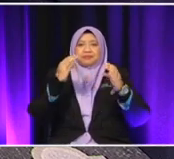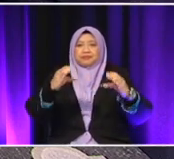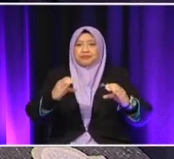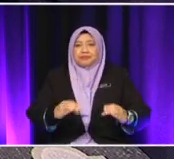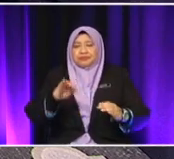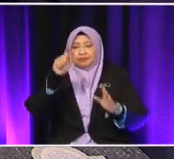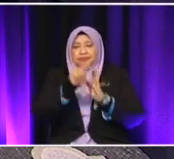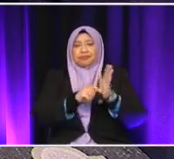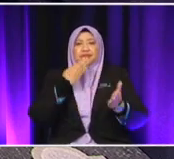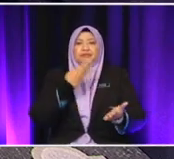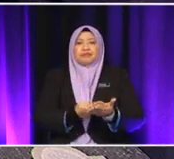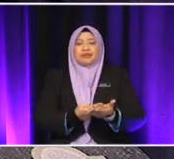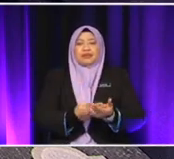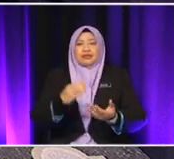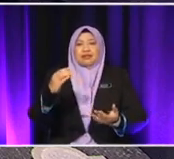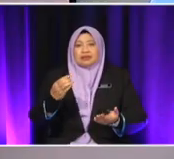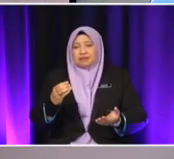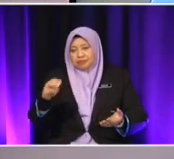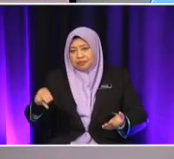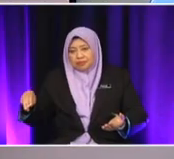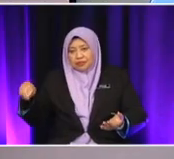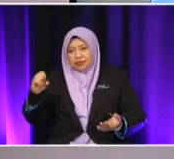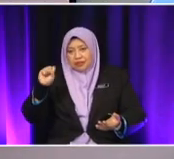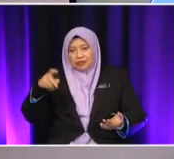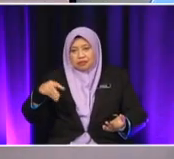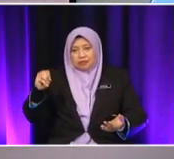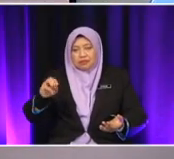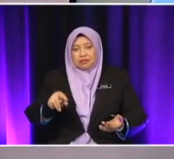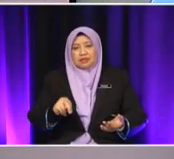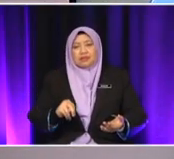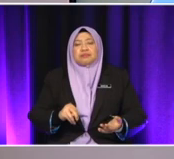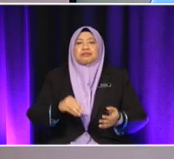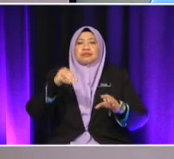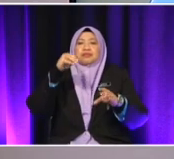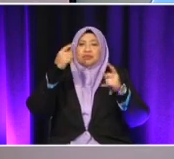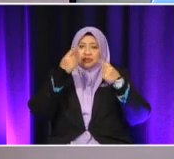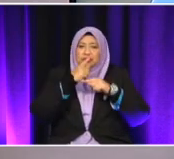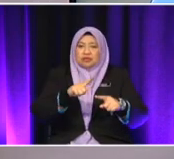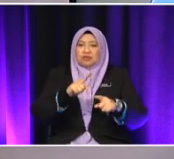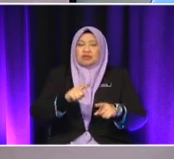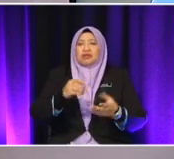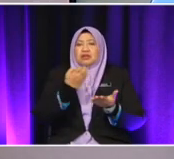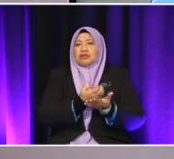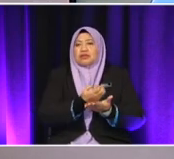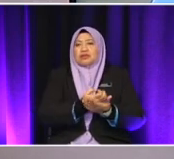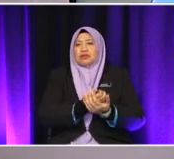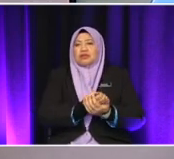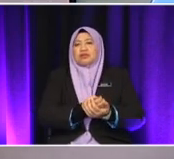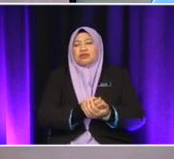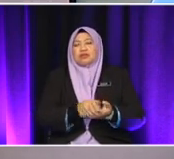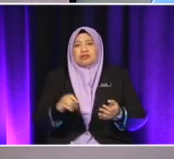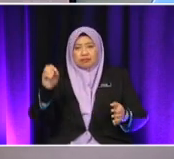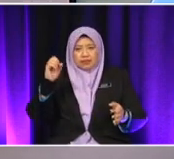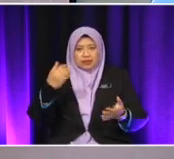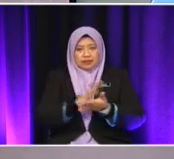SPM bagi mata pelajaran Ekonomi menjawab kertas 2 di mana ada tiga ilmu penting yang pertama kata tugas yang kedua kata